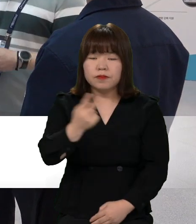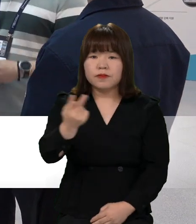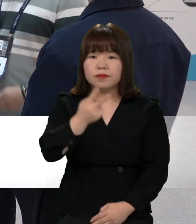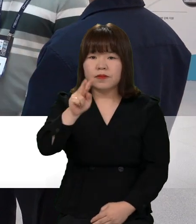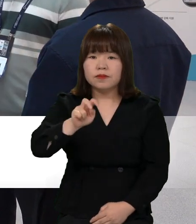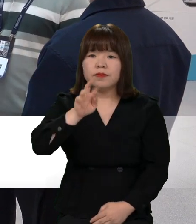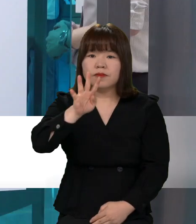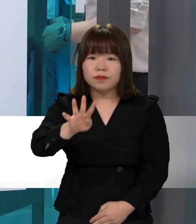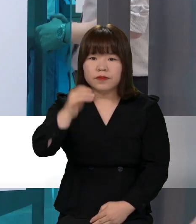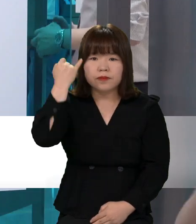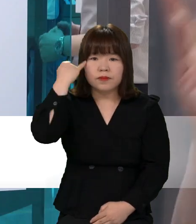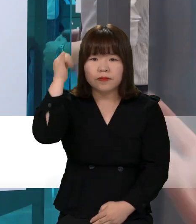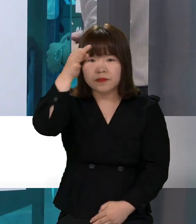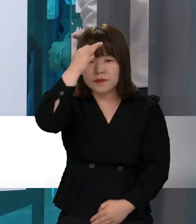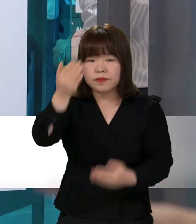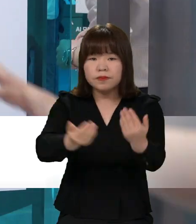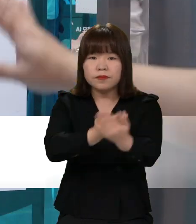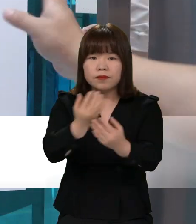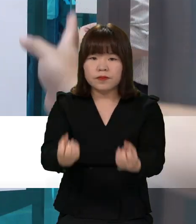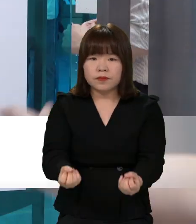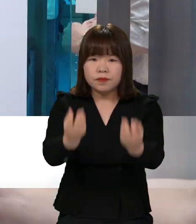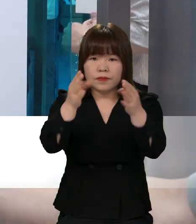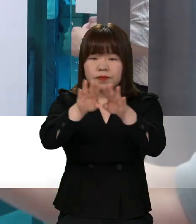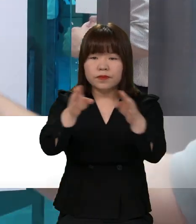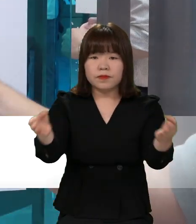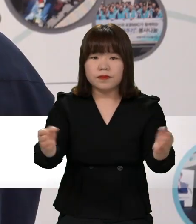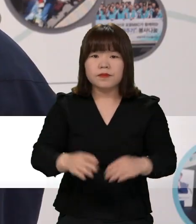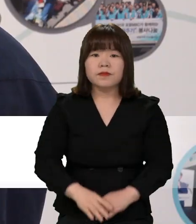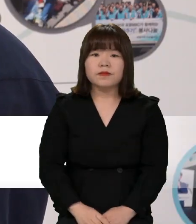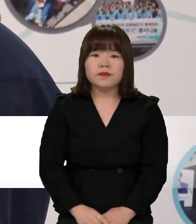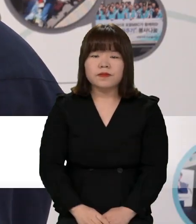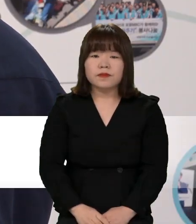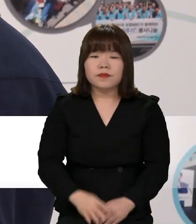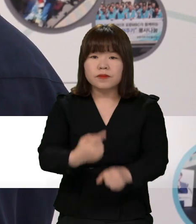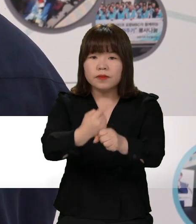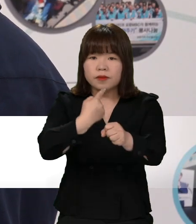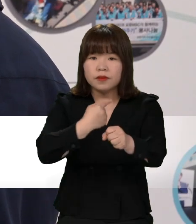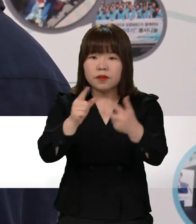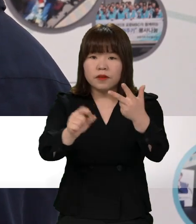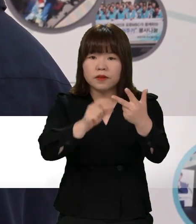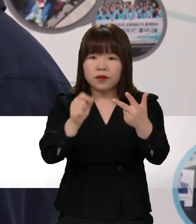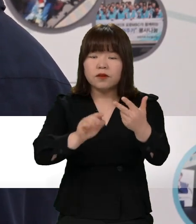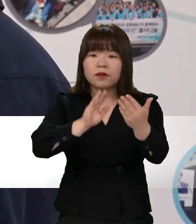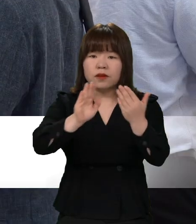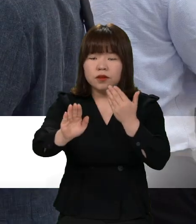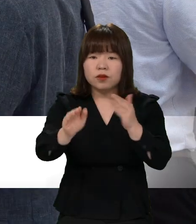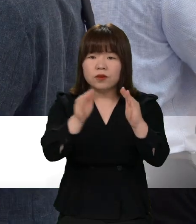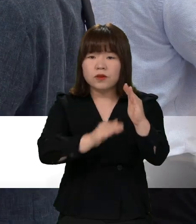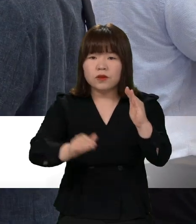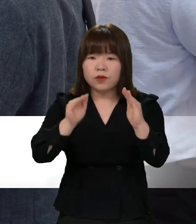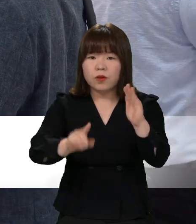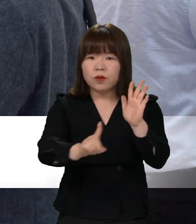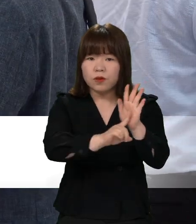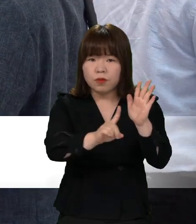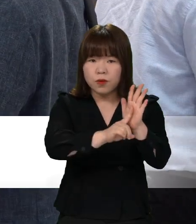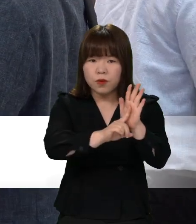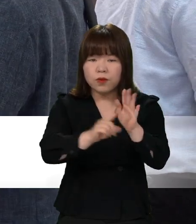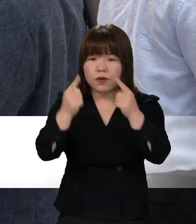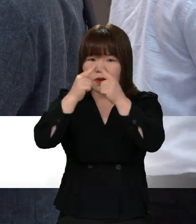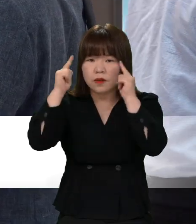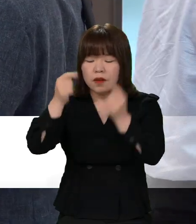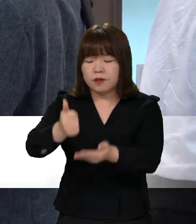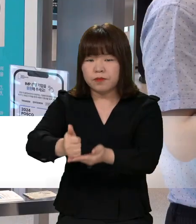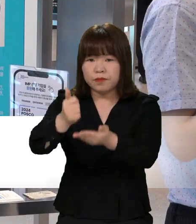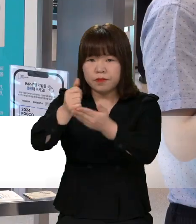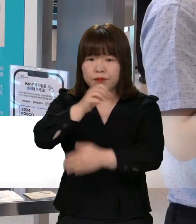프로그램 2024 아이디어 마켓플레이스가 열렸습니다 이번 행사에서는 지난해 하반기 이후